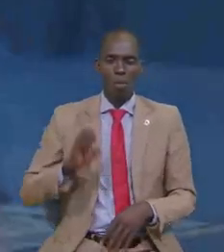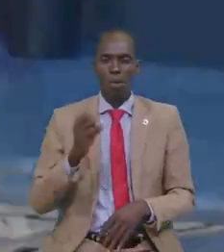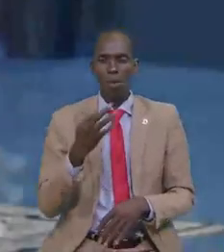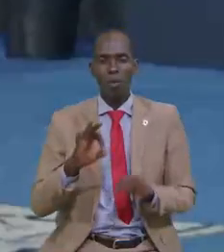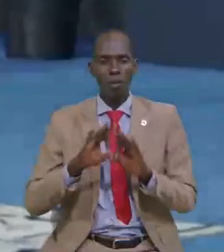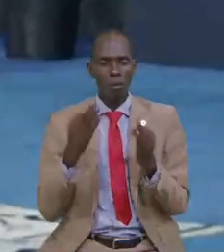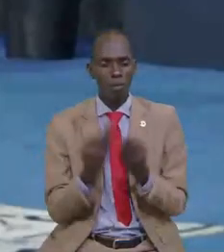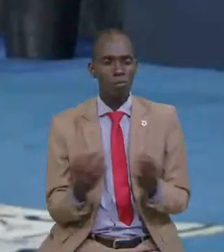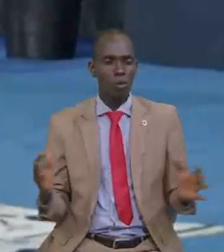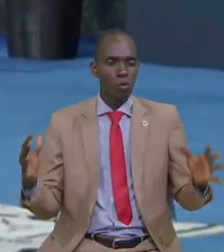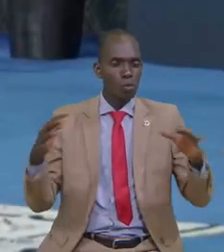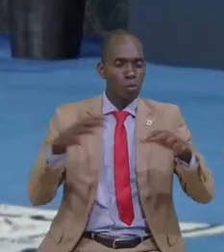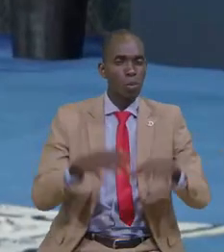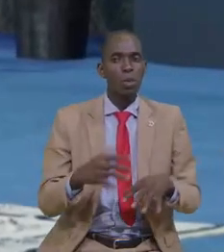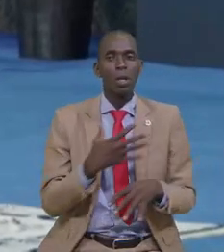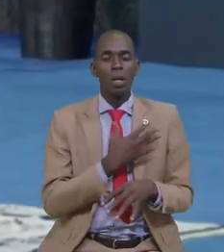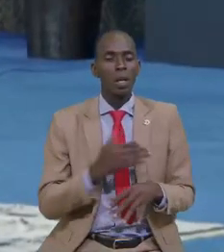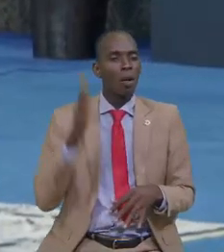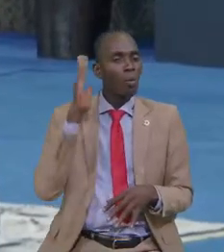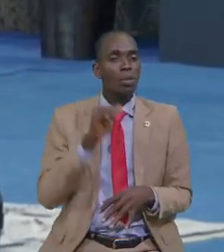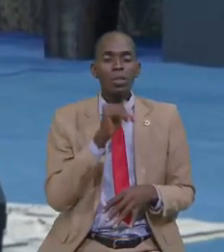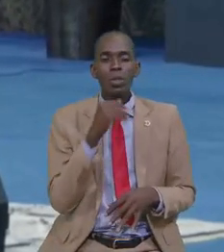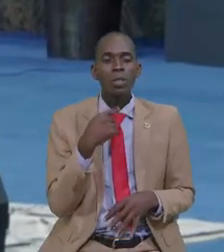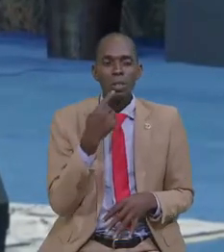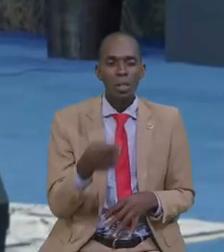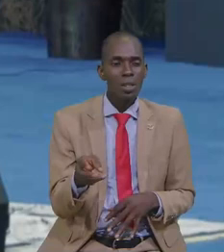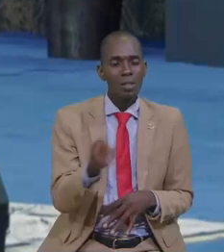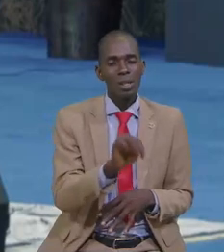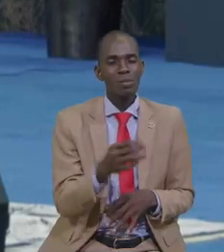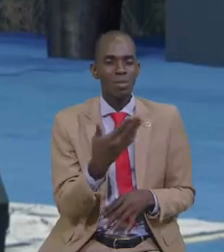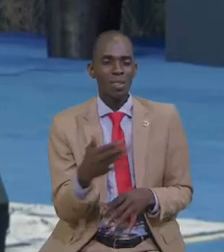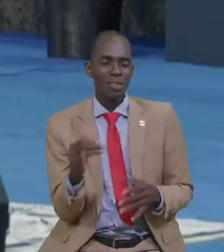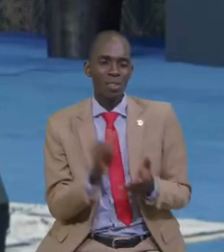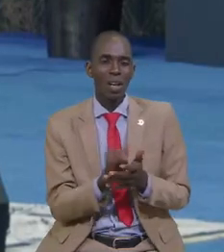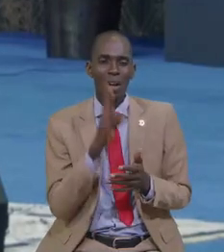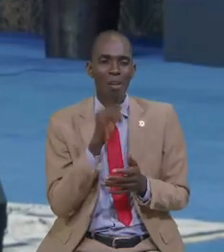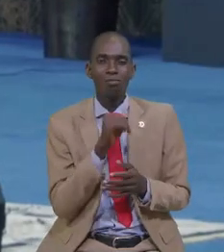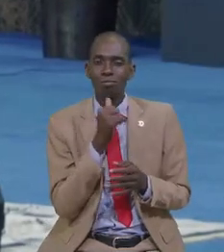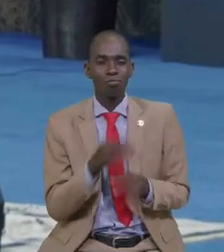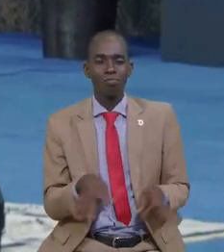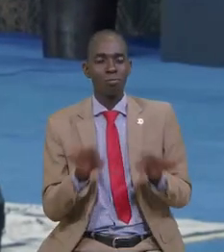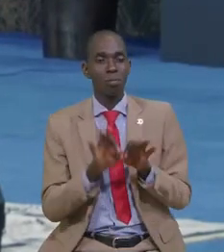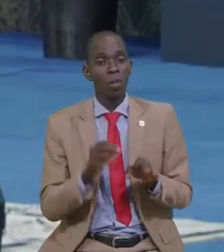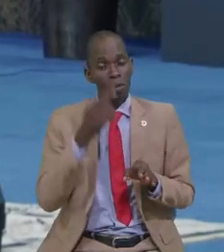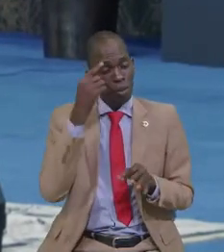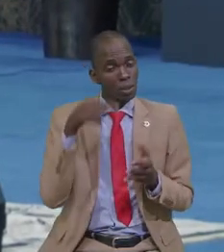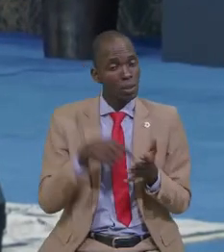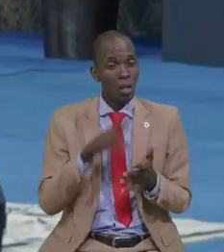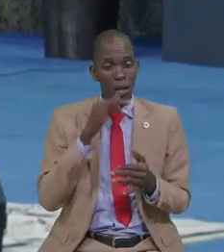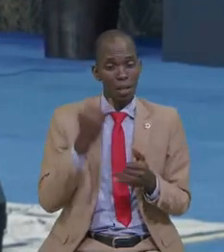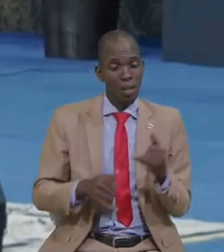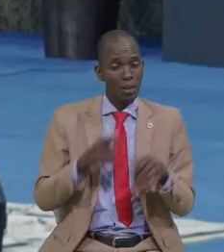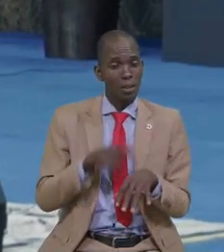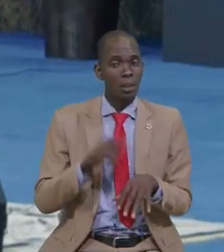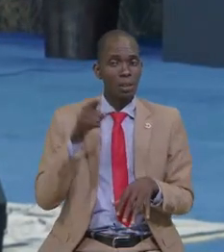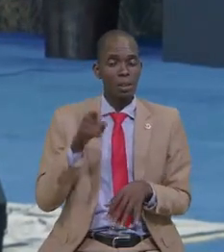ses filles et les membres de la famille. Il ne va pas leur dire des choses superficielles, des choses